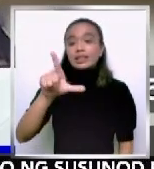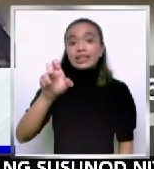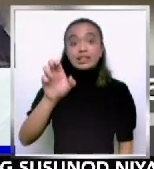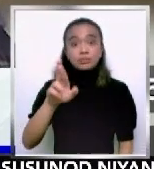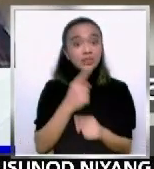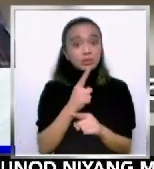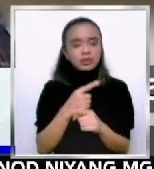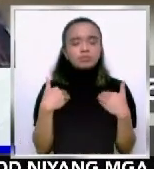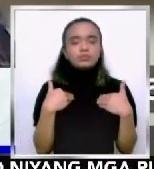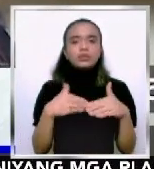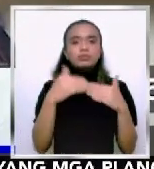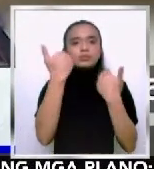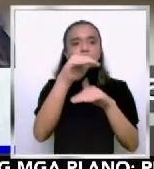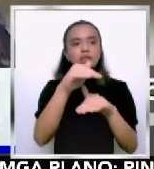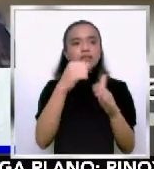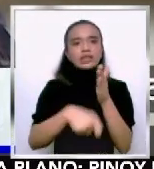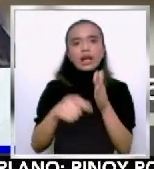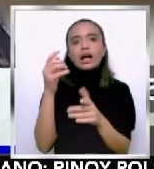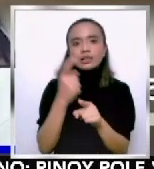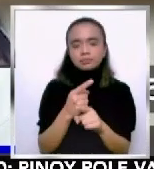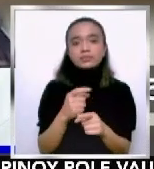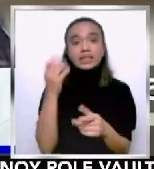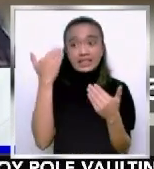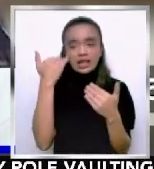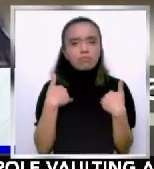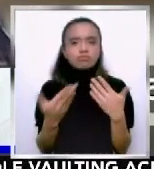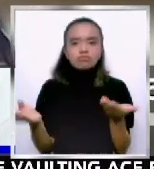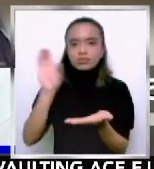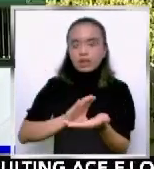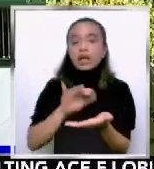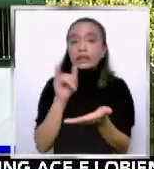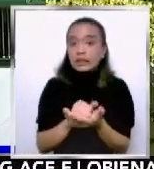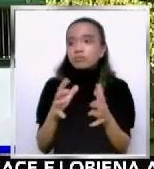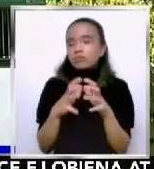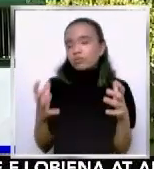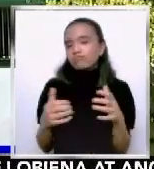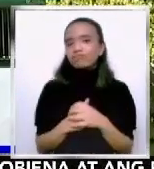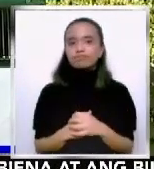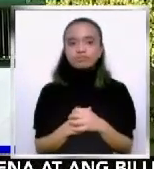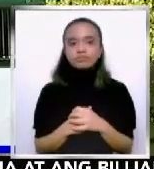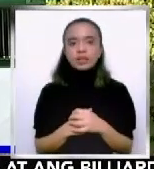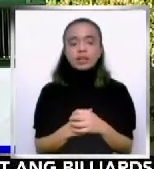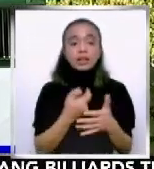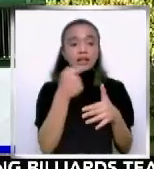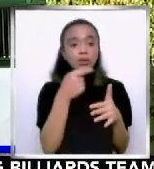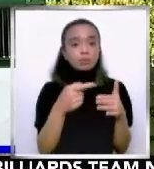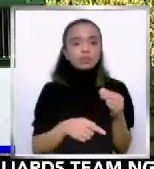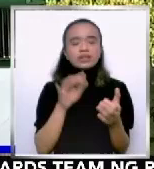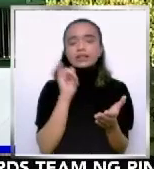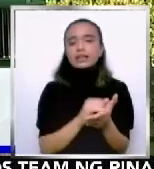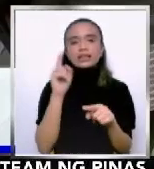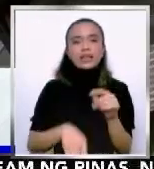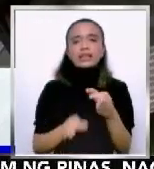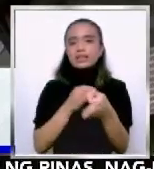margin kasi namumuhunan yung mga yon. So, yun yung mga malalaking component. Yung component na yan ang hindi may detalye ng Department